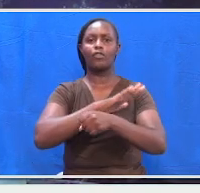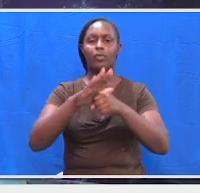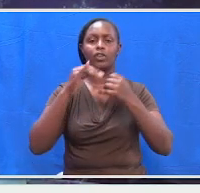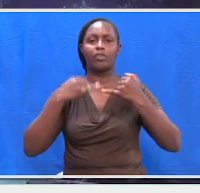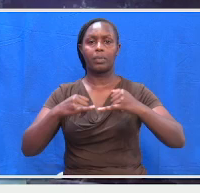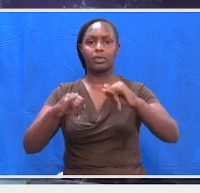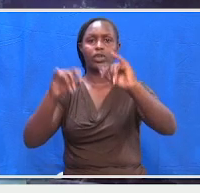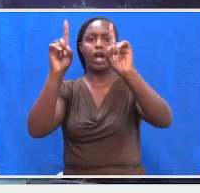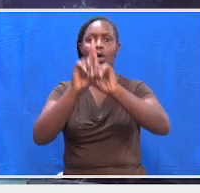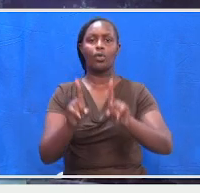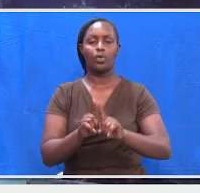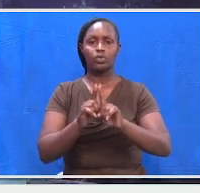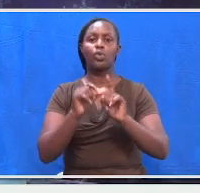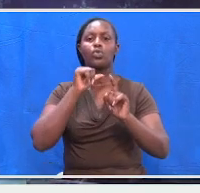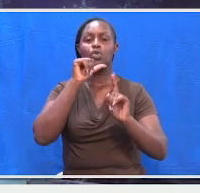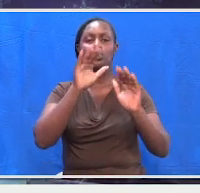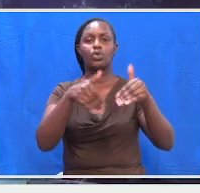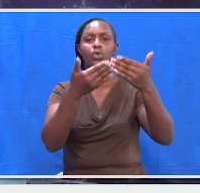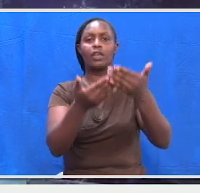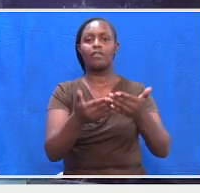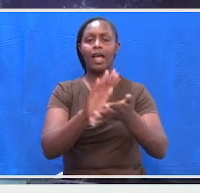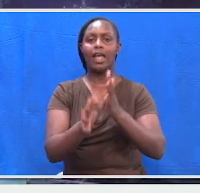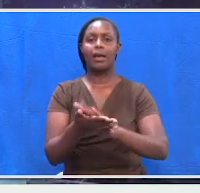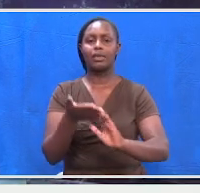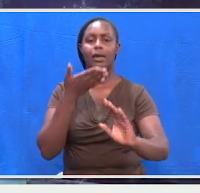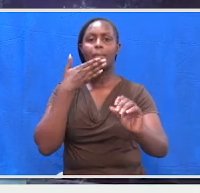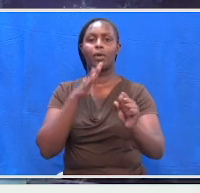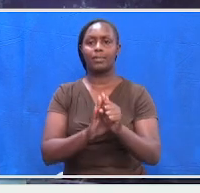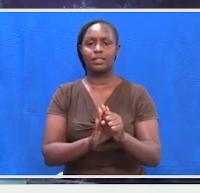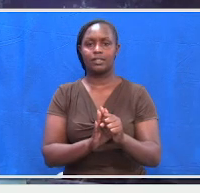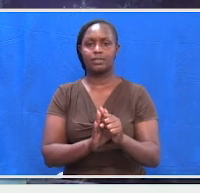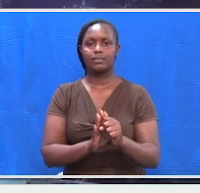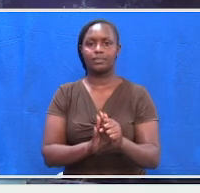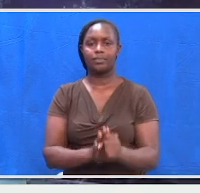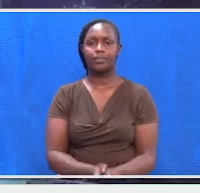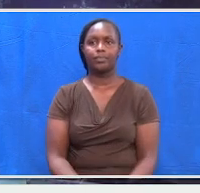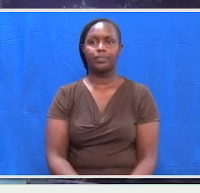kutotoa ahadi tupu. Wanahabari wetu Cheptoboit na maelezo zaidi.